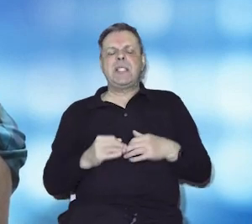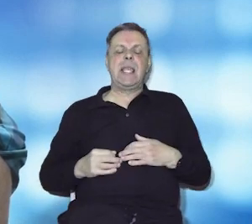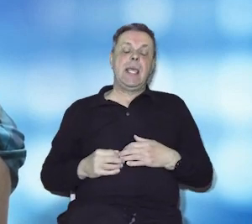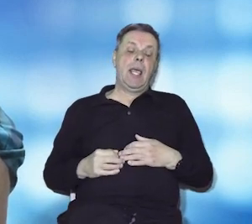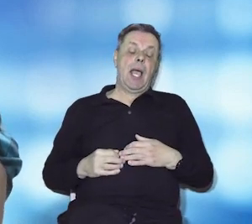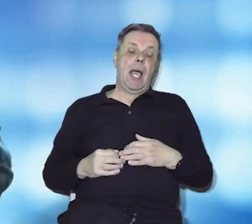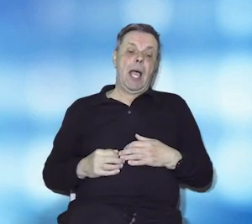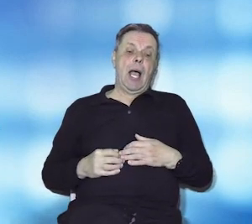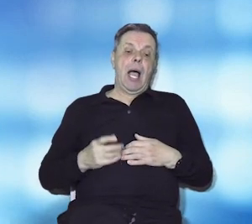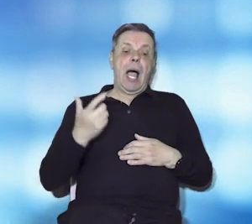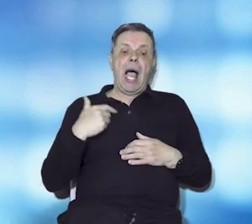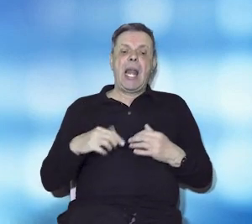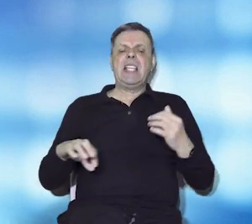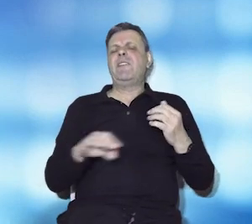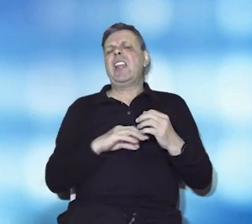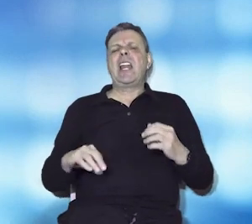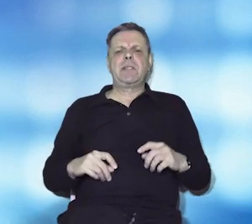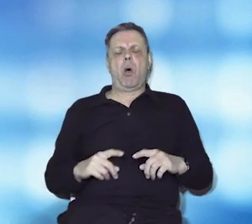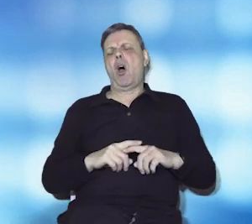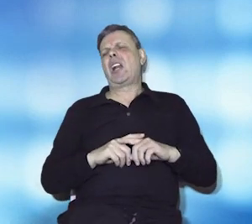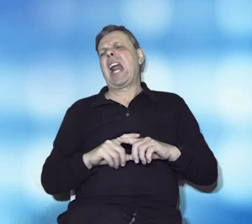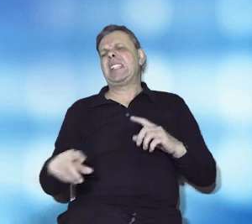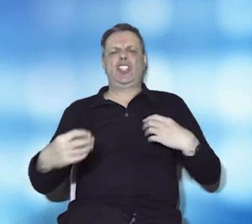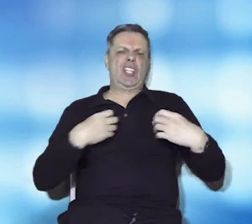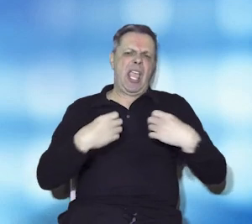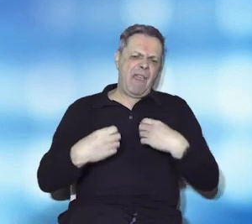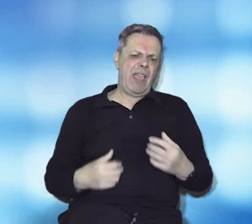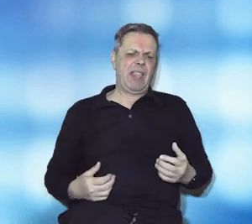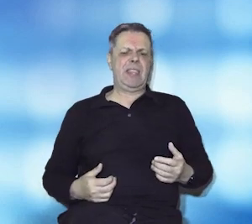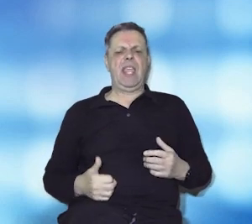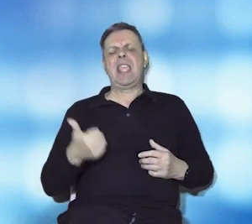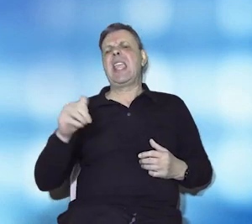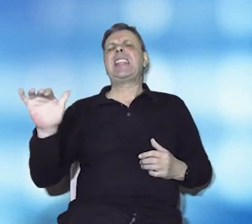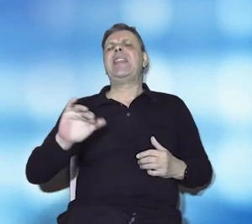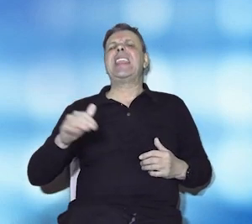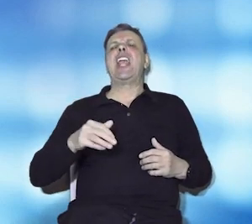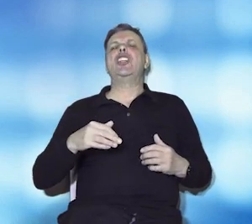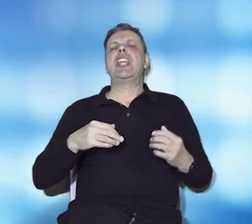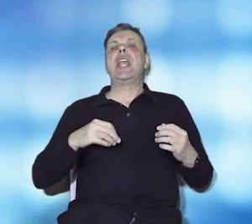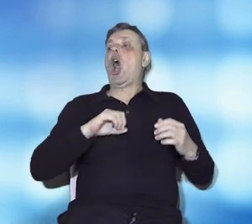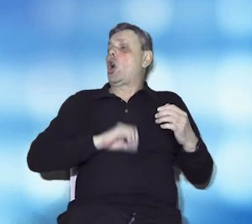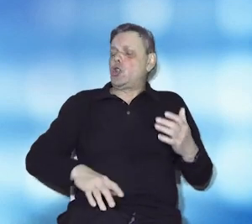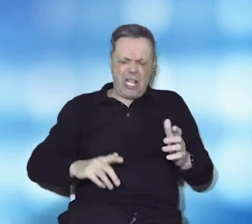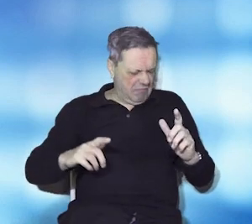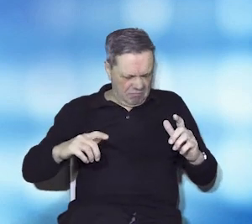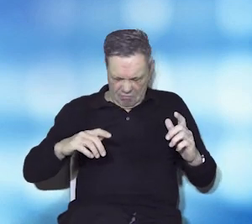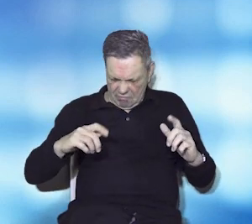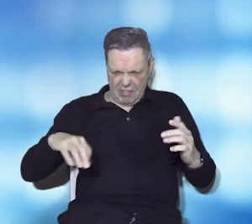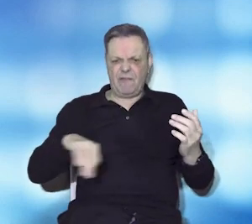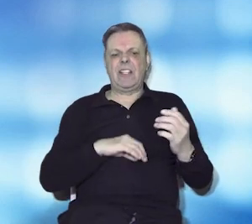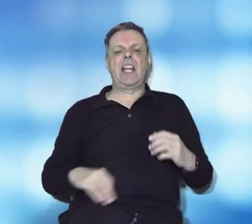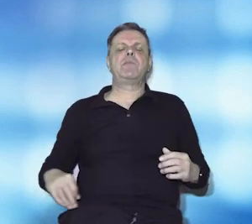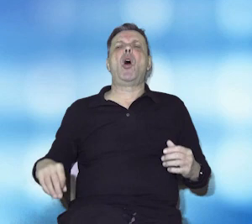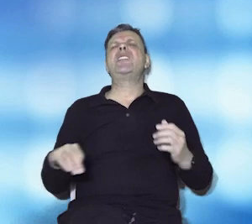i svirali smo različite evente. Svirali smo, recimo, jedan dječji rođendan, na primjer. Krasno. Da. Svirali